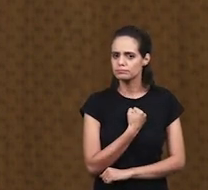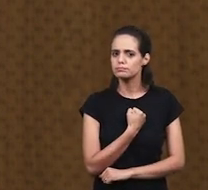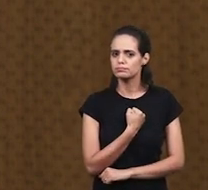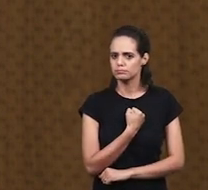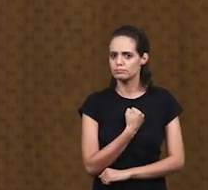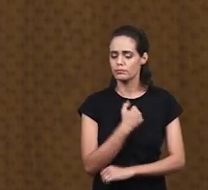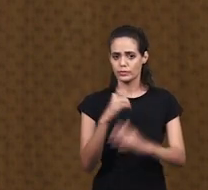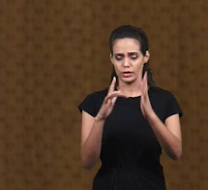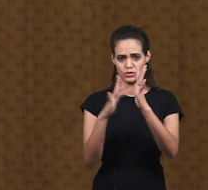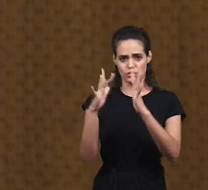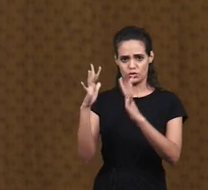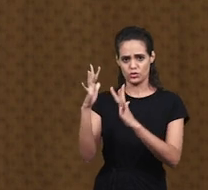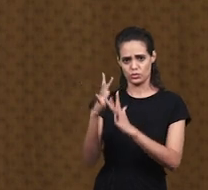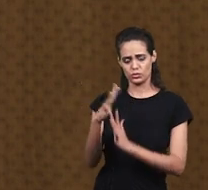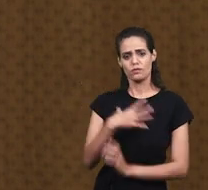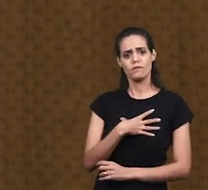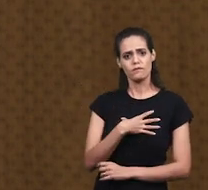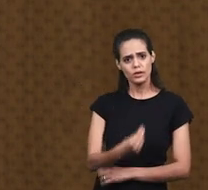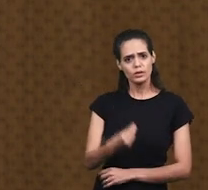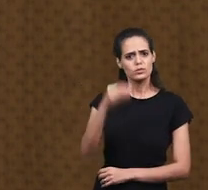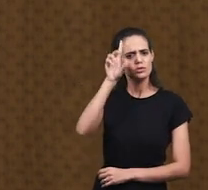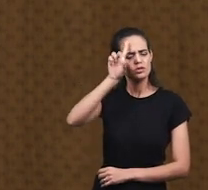Donne l'ordre afin que les anges